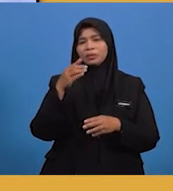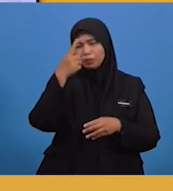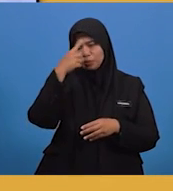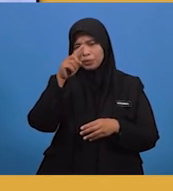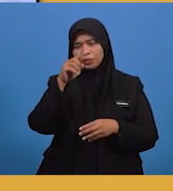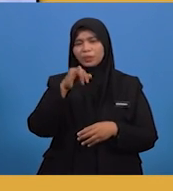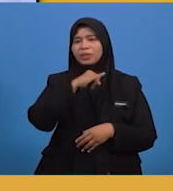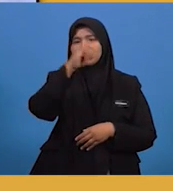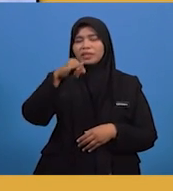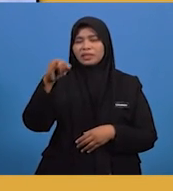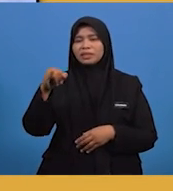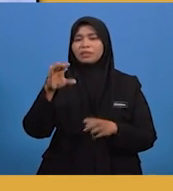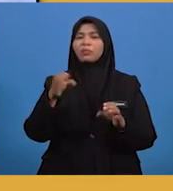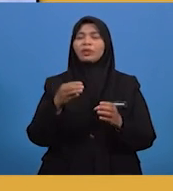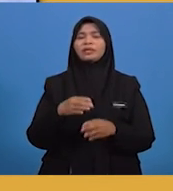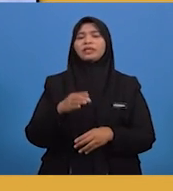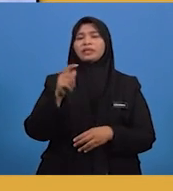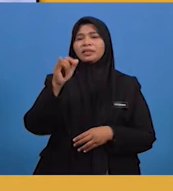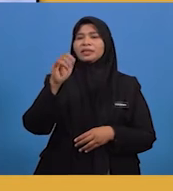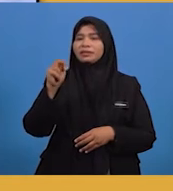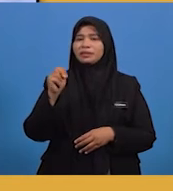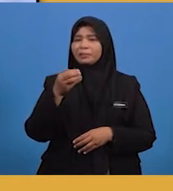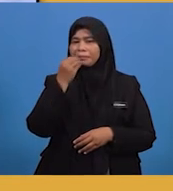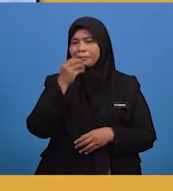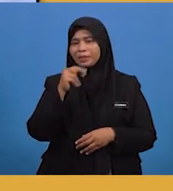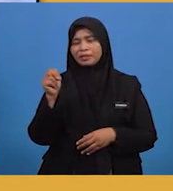industri mengetin makanan. Hal ini